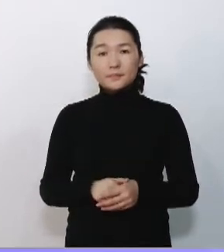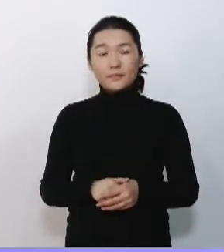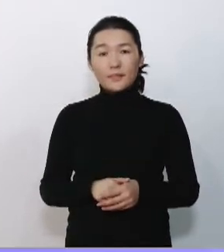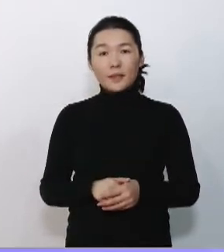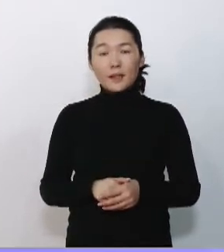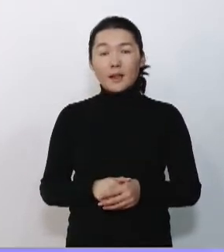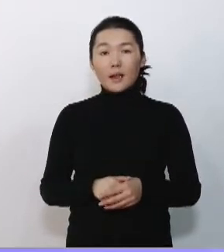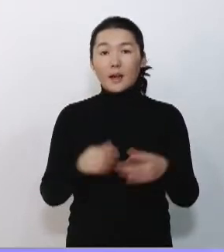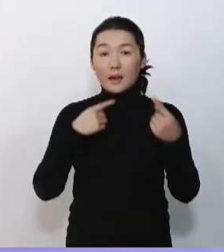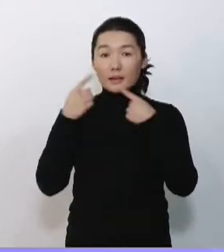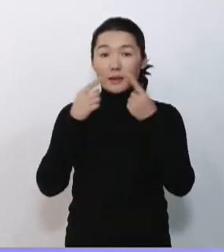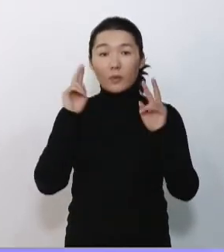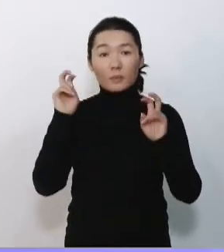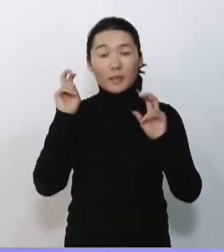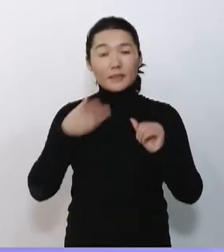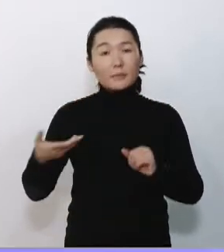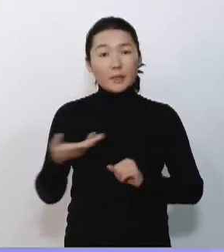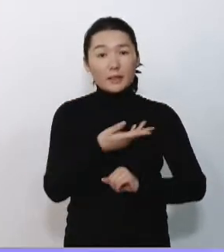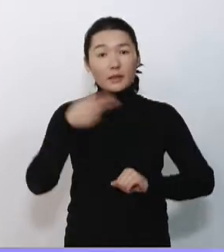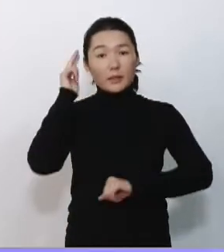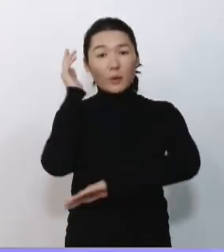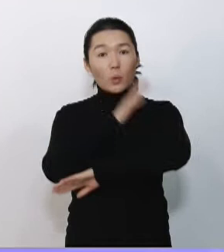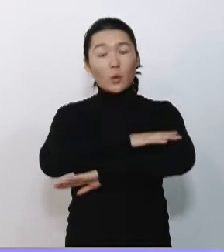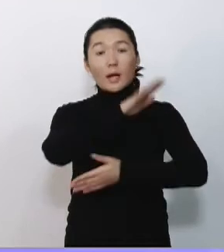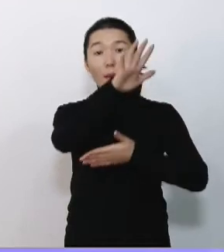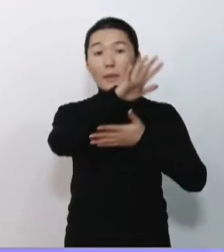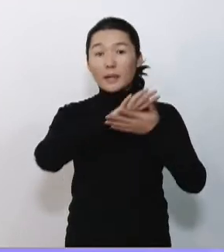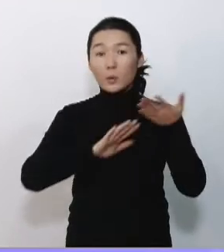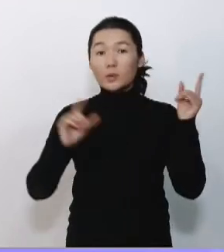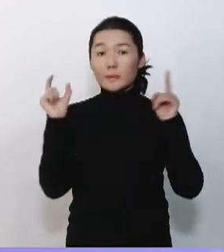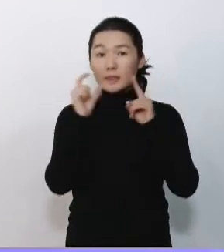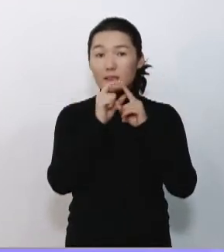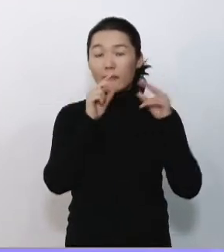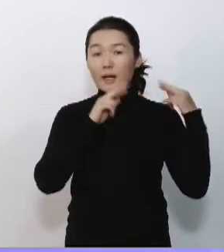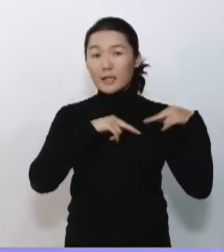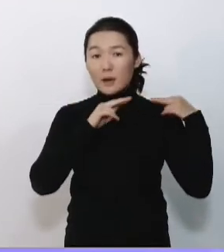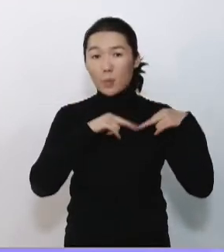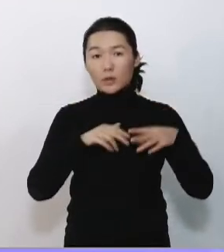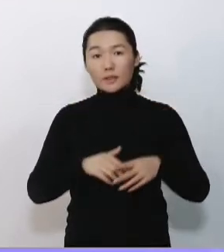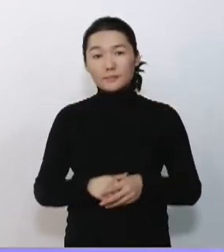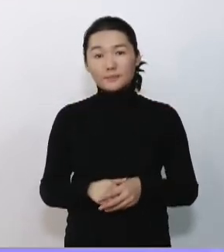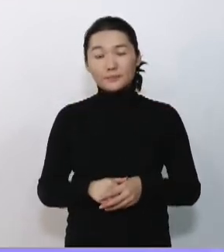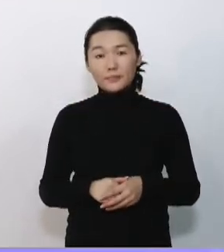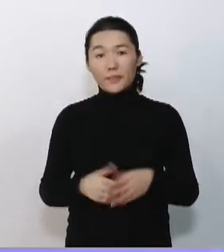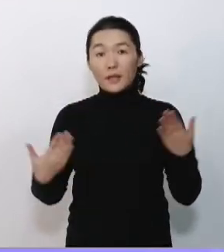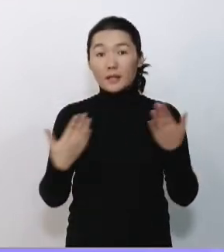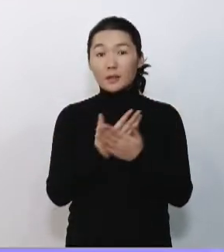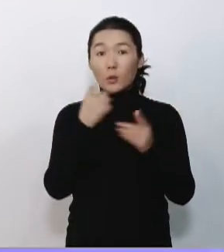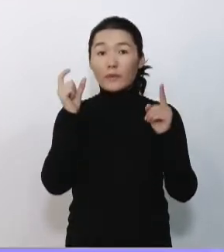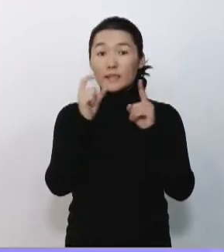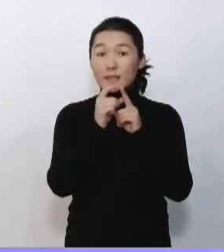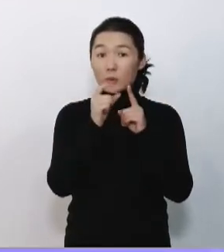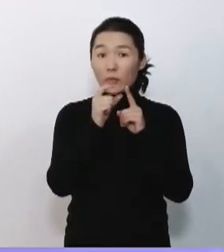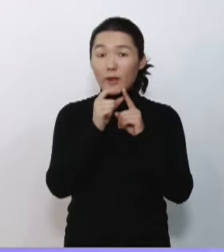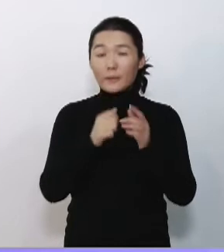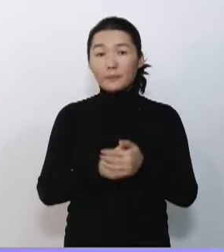Разговор по теме нашего урока мы продолжим на словарной работе. Новое словарное